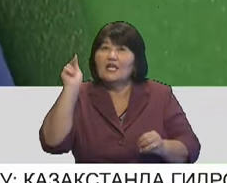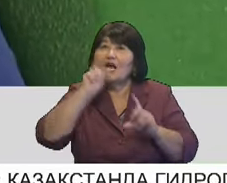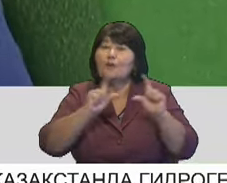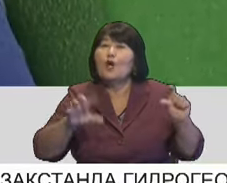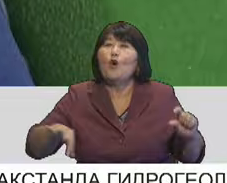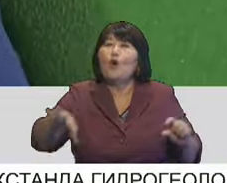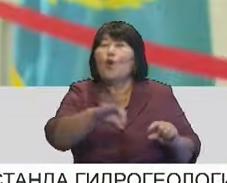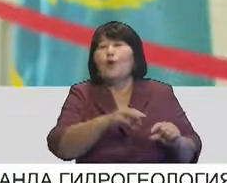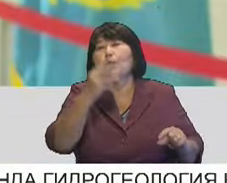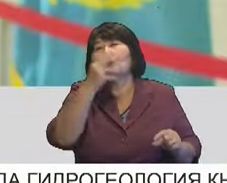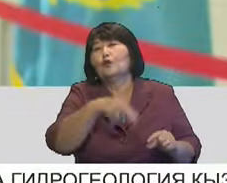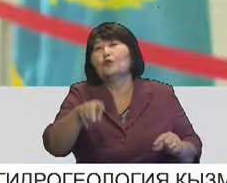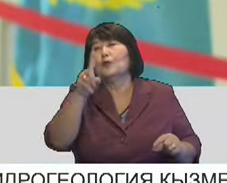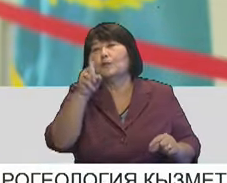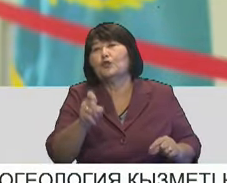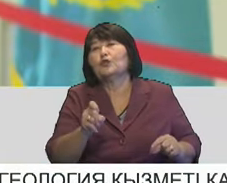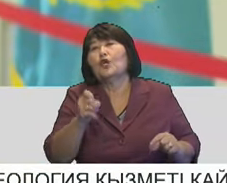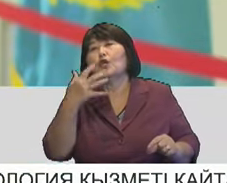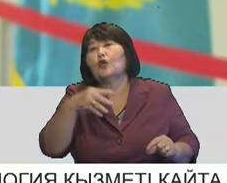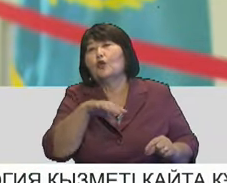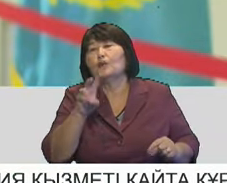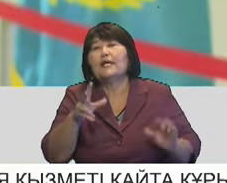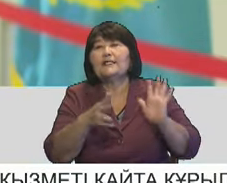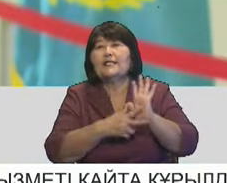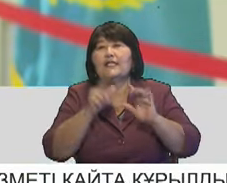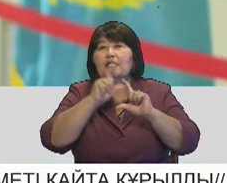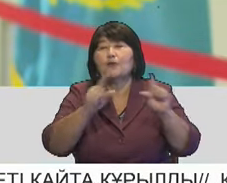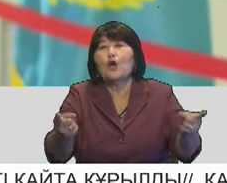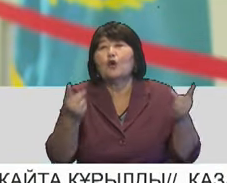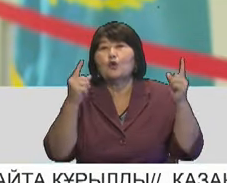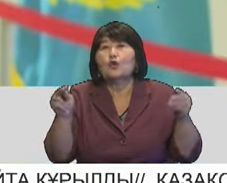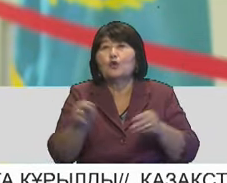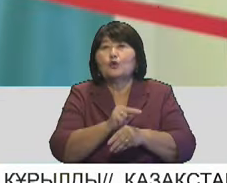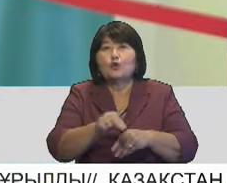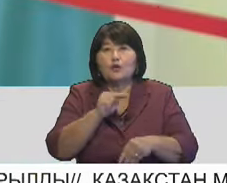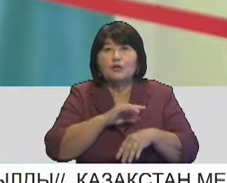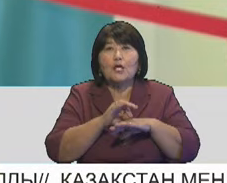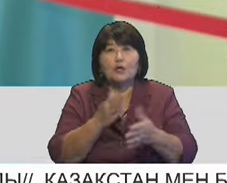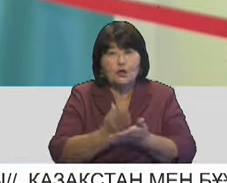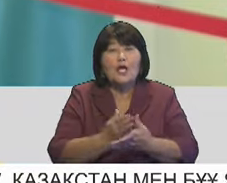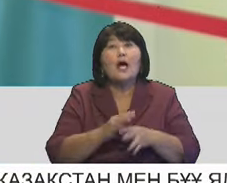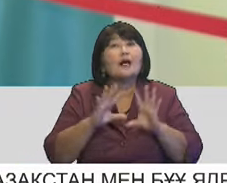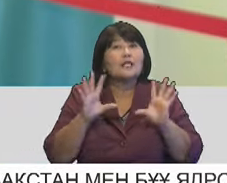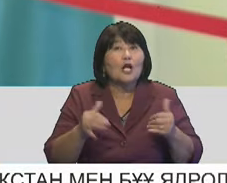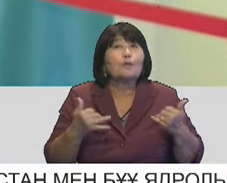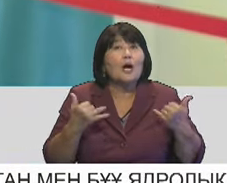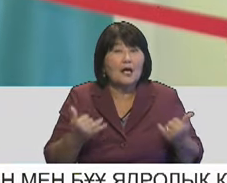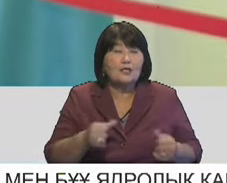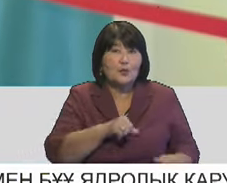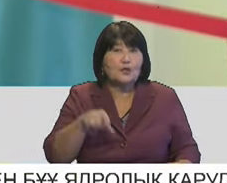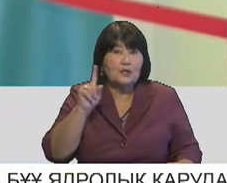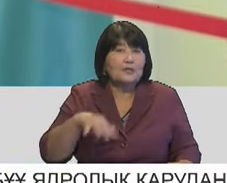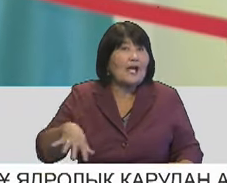бойынша 3 миллиард 100 миллион теңгеге 8 мектепке күрделі жөндеу жұмыстары жүргізілді. Жалпы қазір өздеріңіз